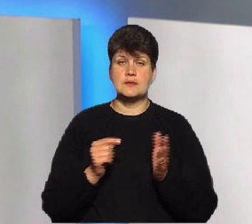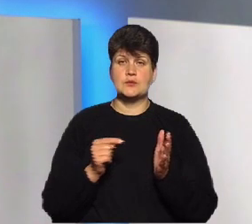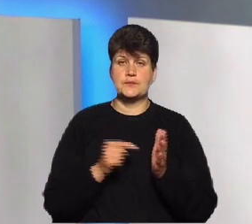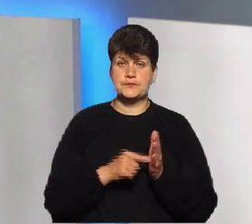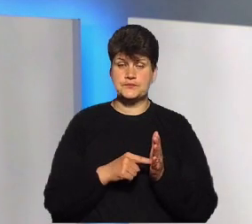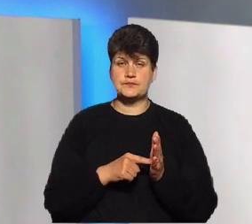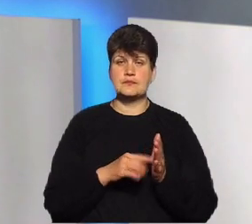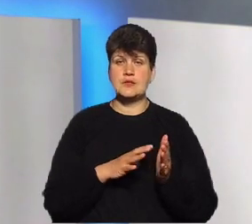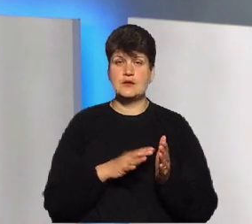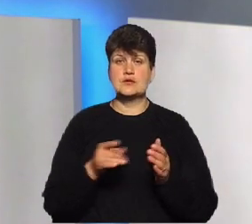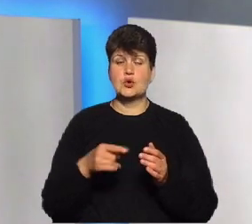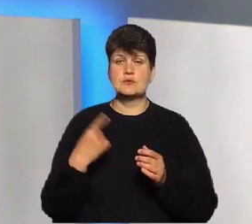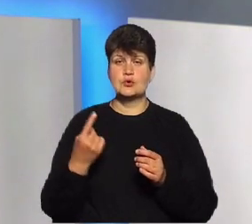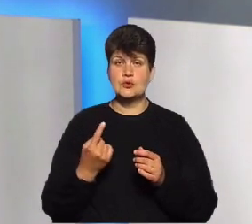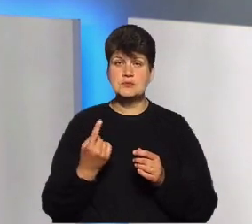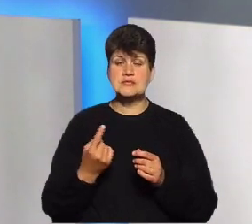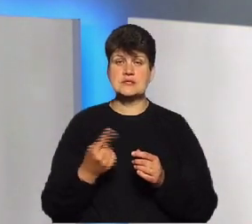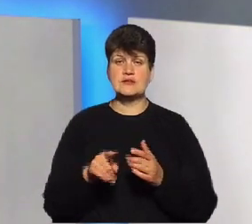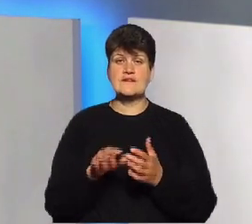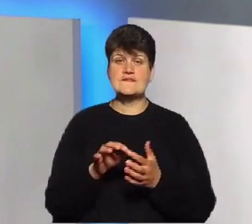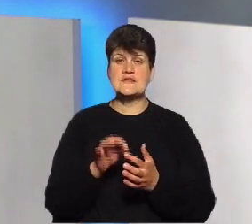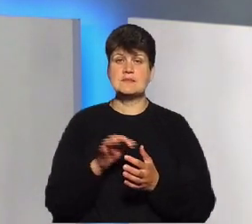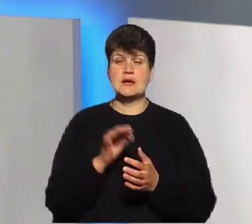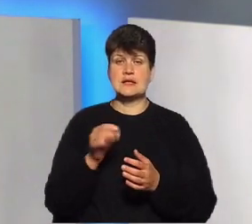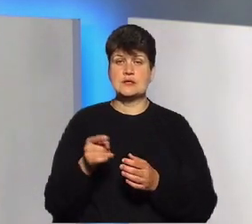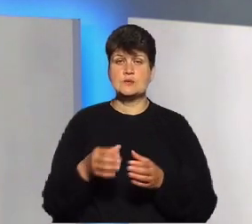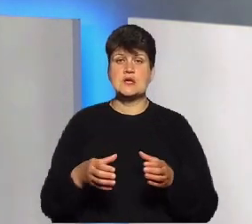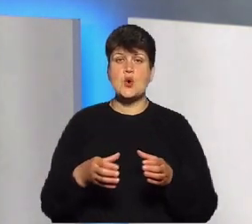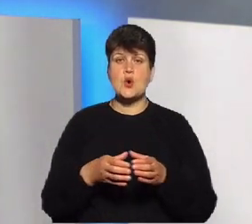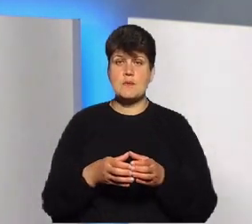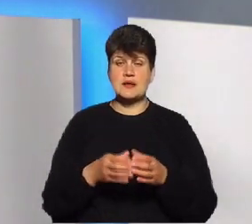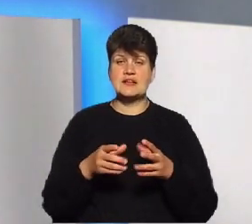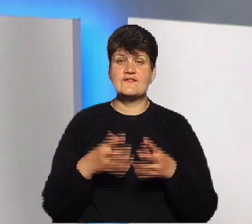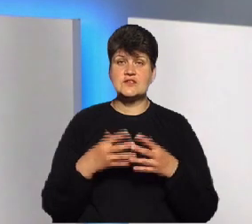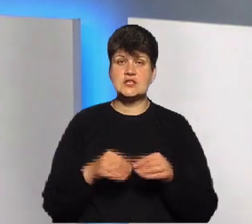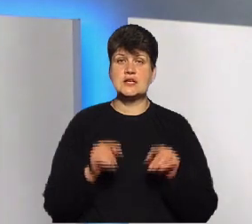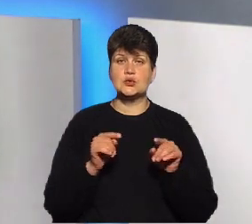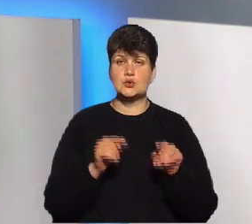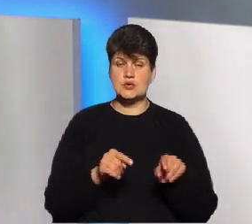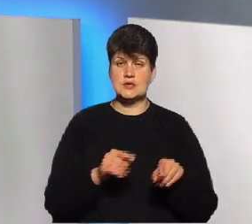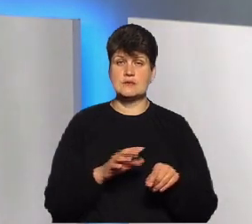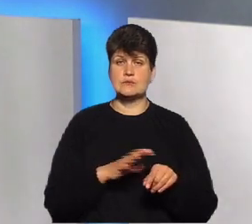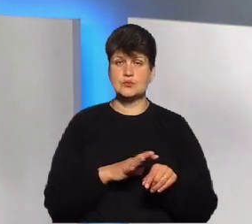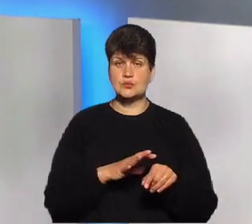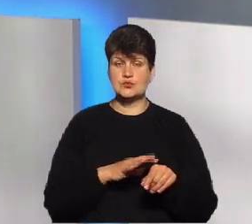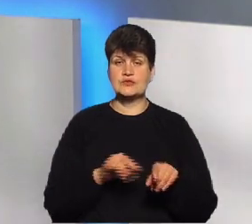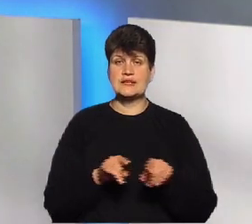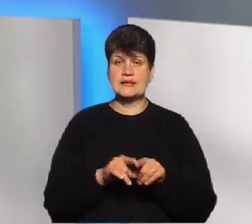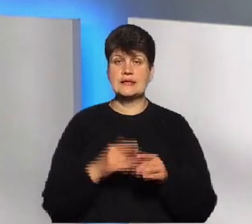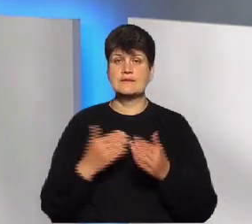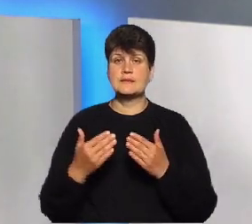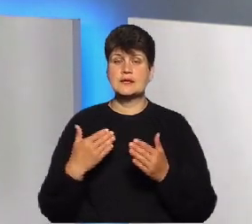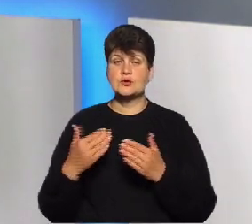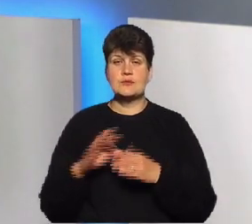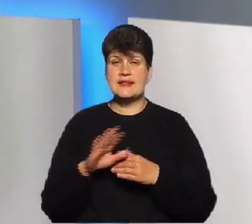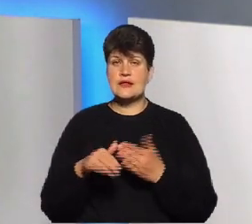Тернопільську область, воно відбирало тернопільські громади. І вже тоді був ніби такий якби підхід більше, щоб не допомогти всім